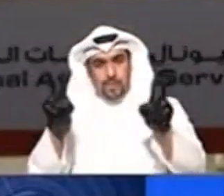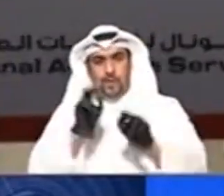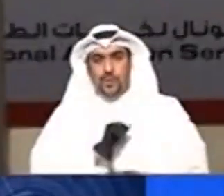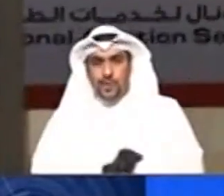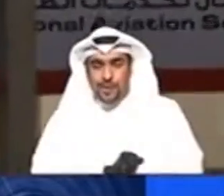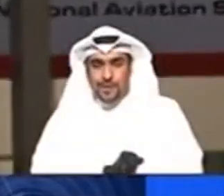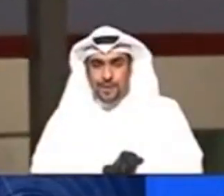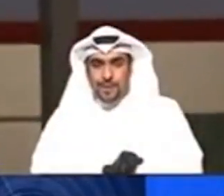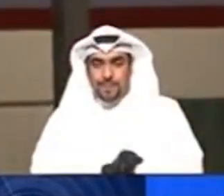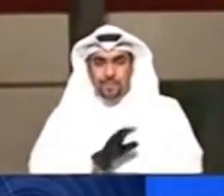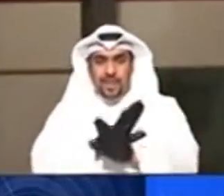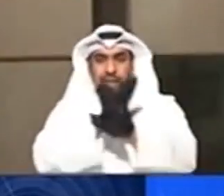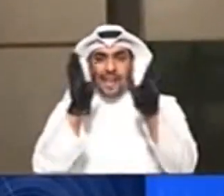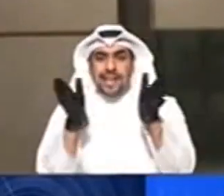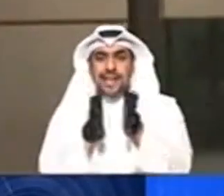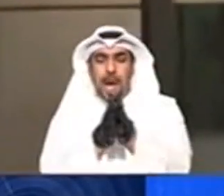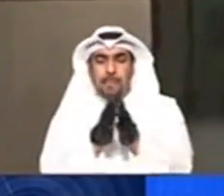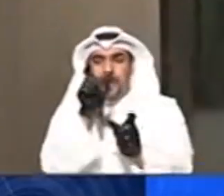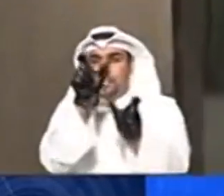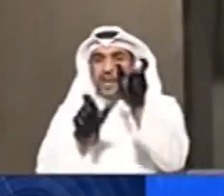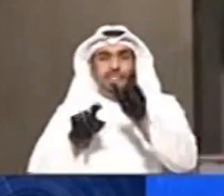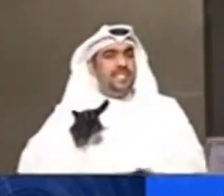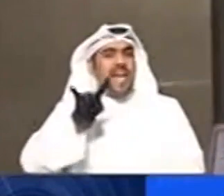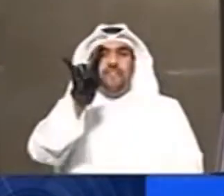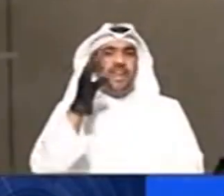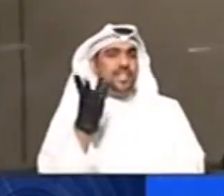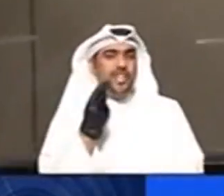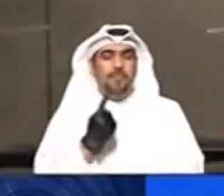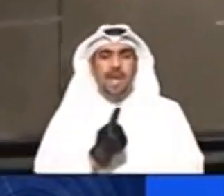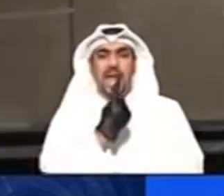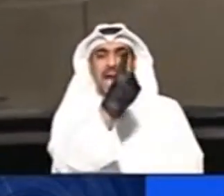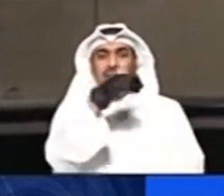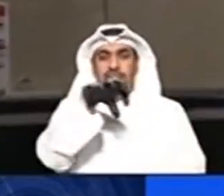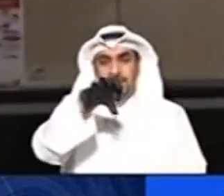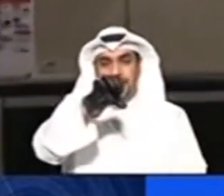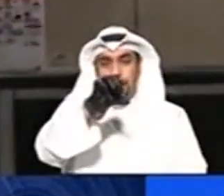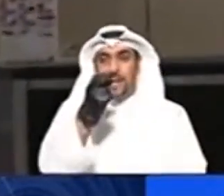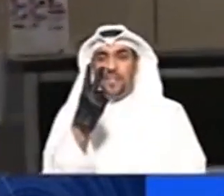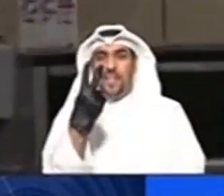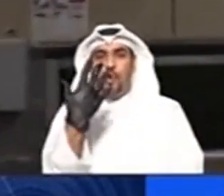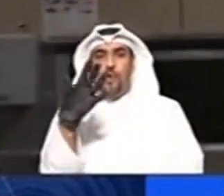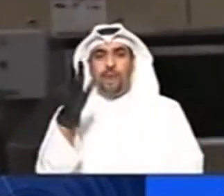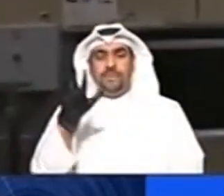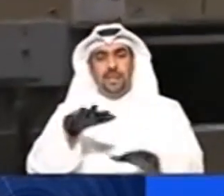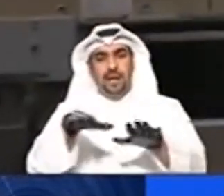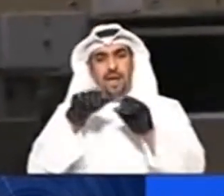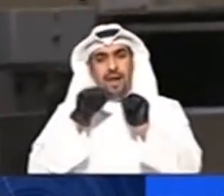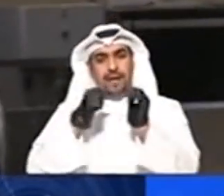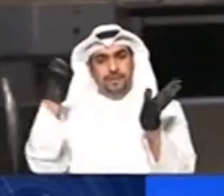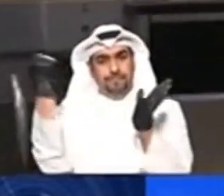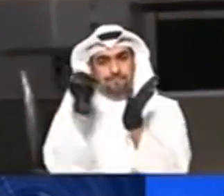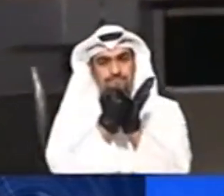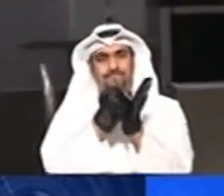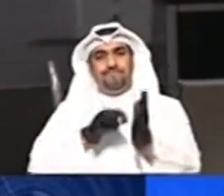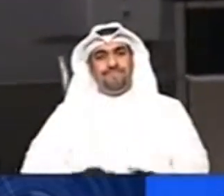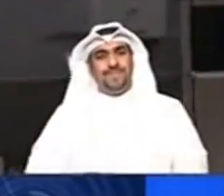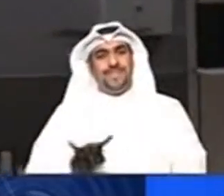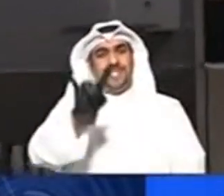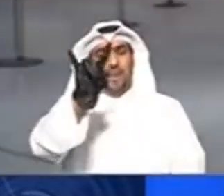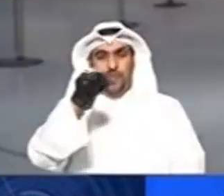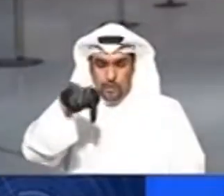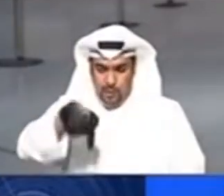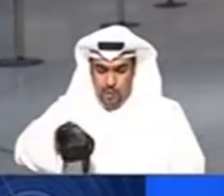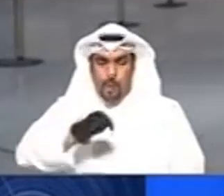يقارب 1952 راكبا تم تسهيل إجراءاتها ومغادرة ركابها. اليوم عندنا 19/5 لله